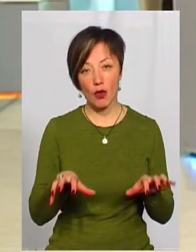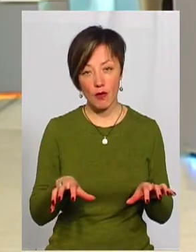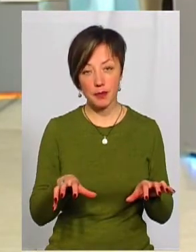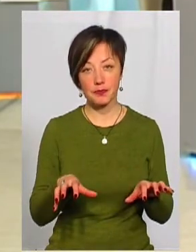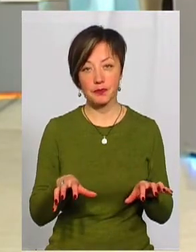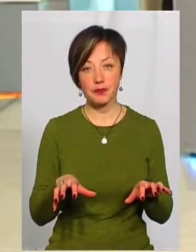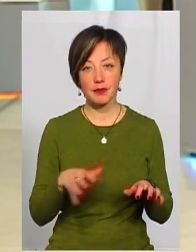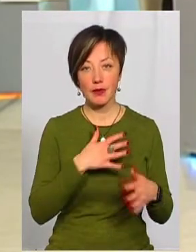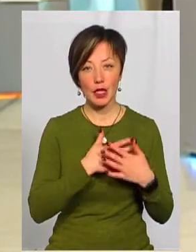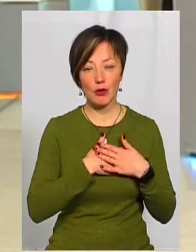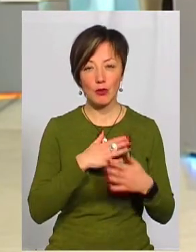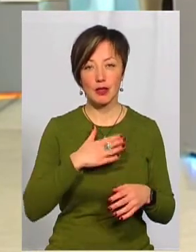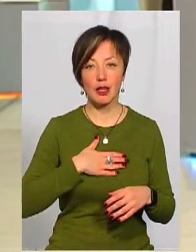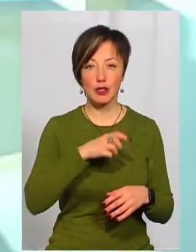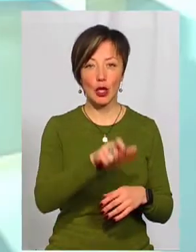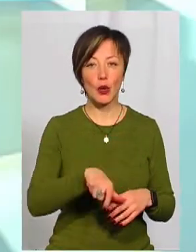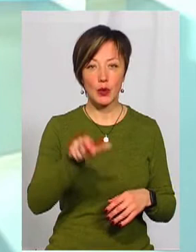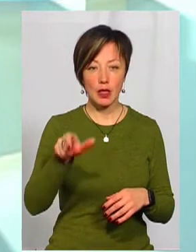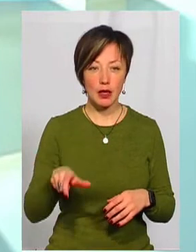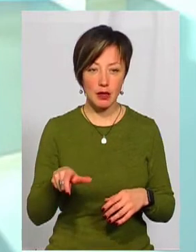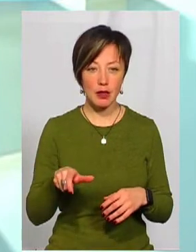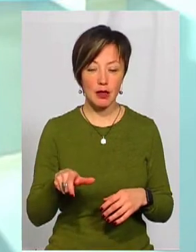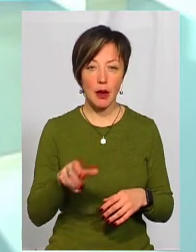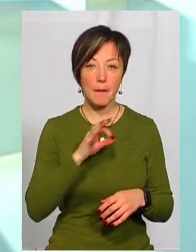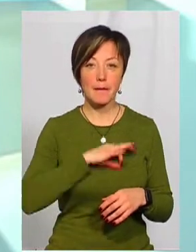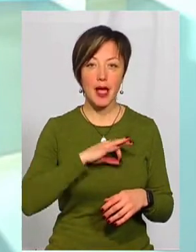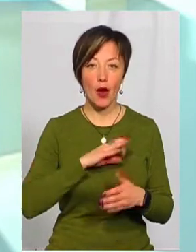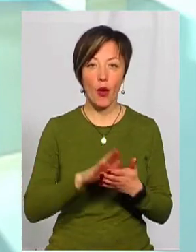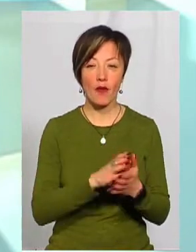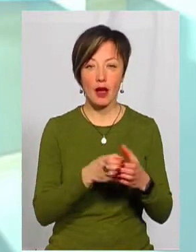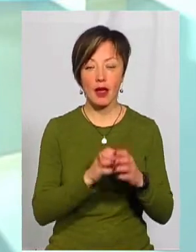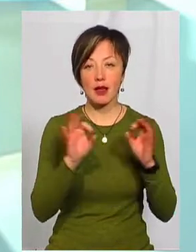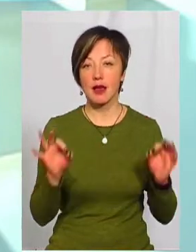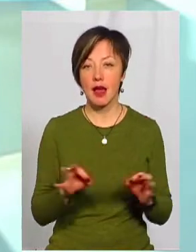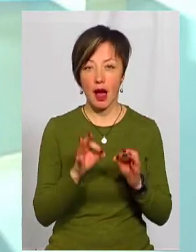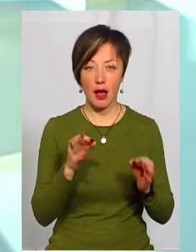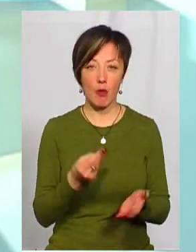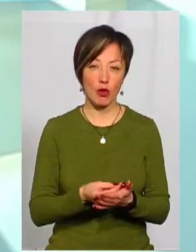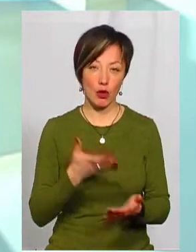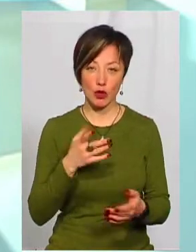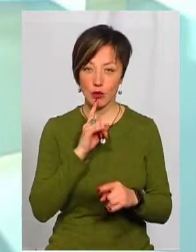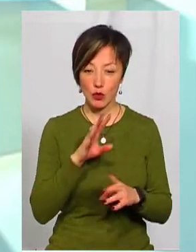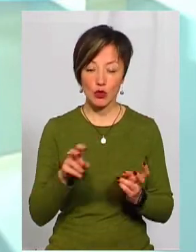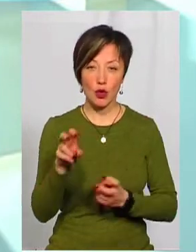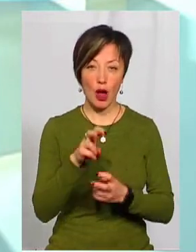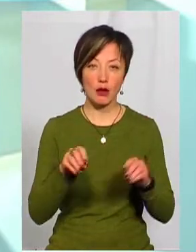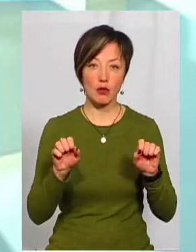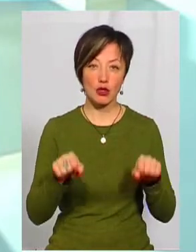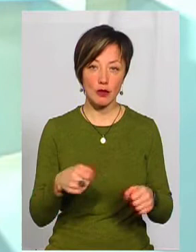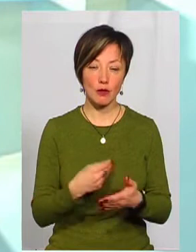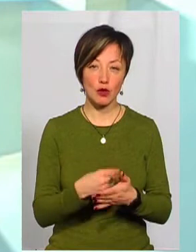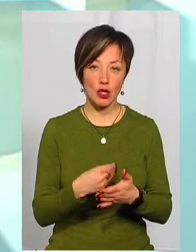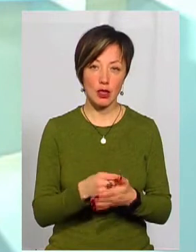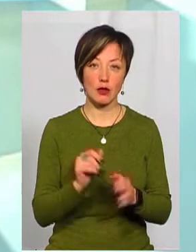він настільки любить наших людей, настільки любить наших пільговиків, сказав, ніяких підвищень не буде, будемо шукати кошти в